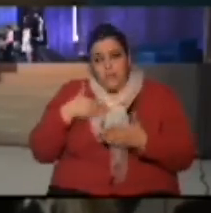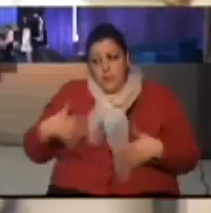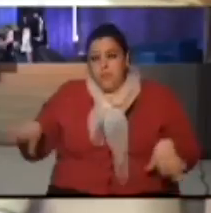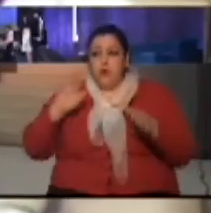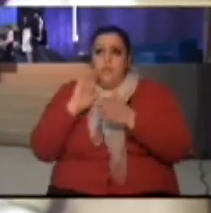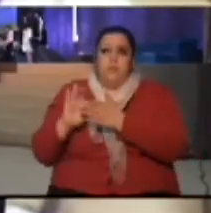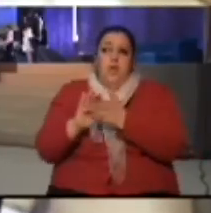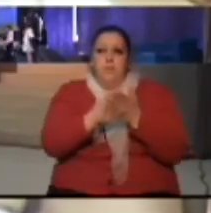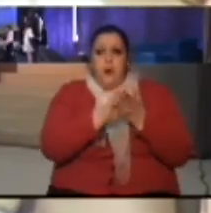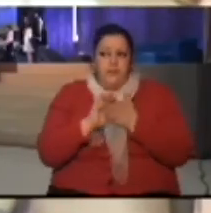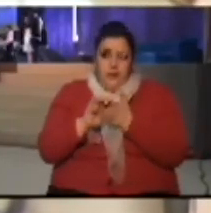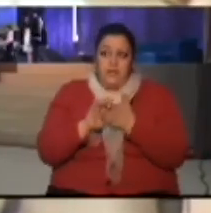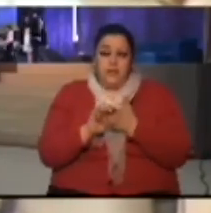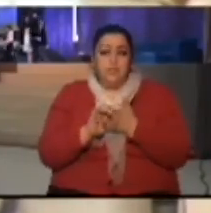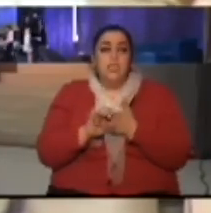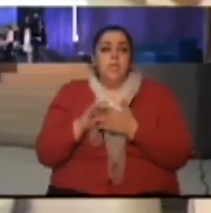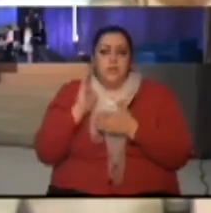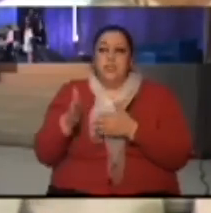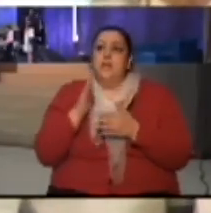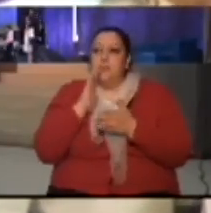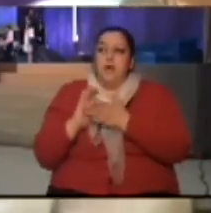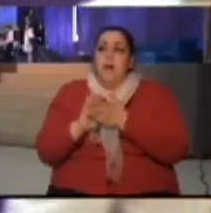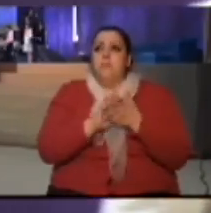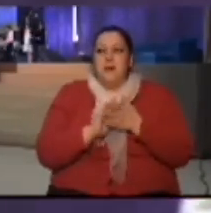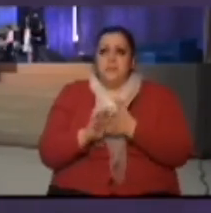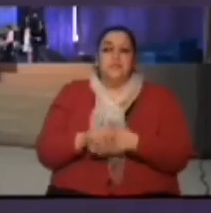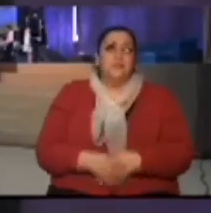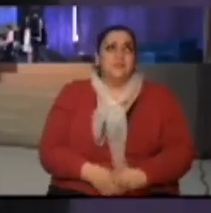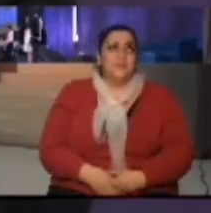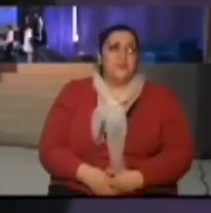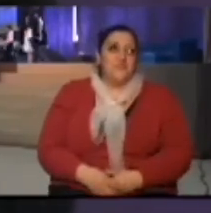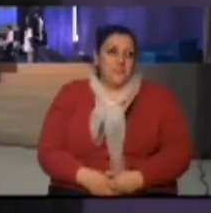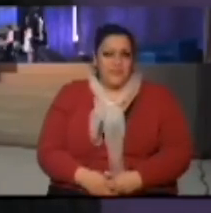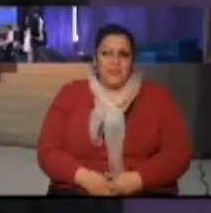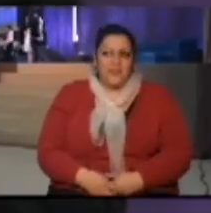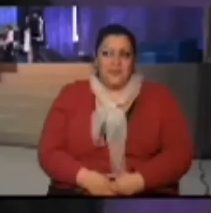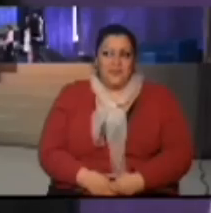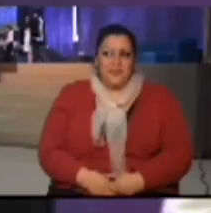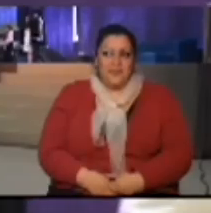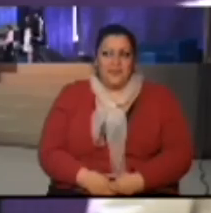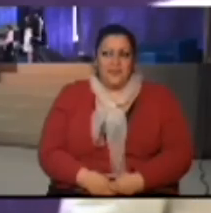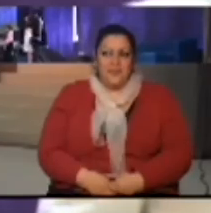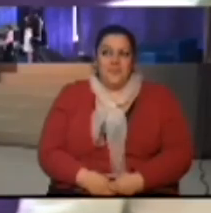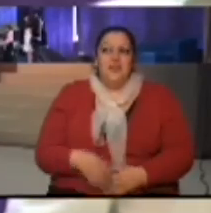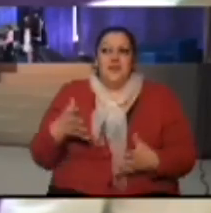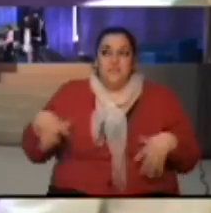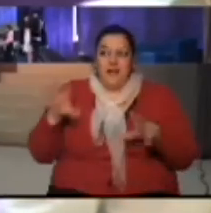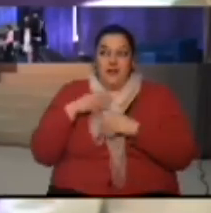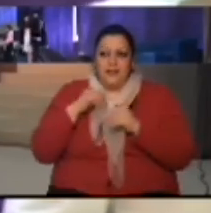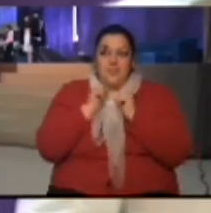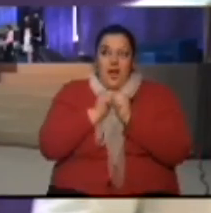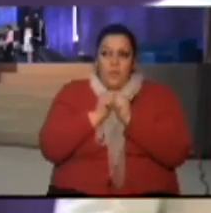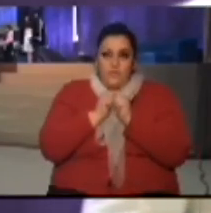ունենք Քրիստոսում միաբան լինելու, ու ես ուզում եմ, խնդրեմ ձեզ, միասին աղոտ կանելու,